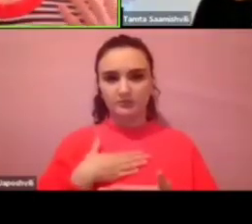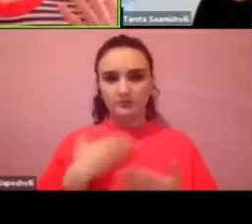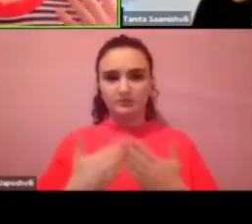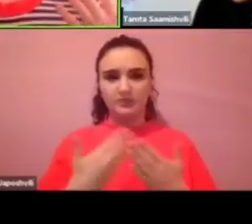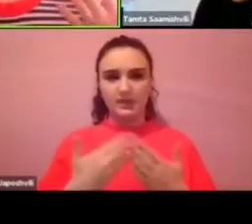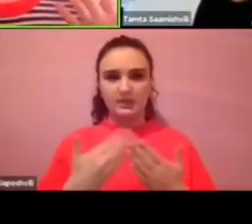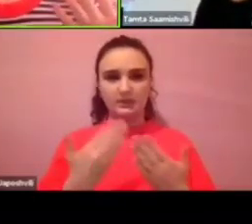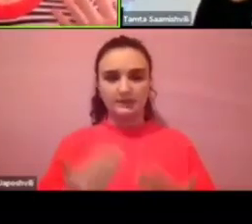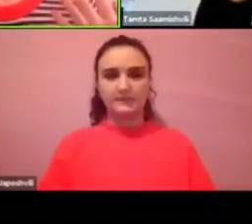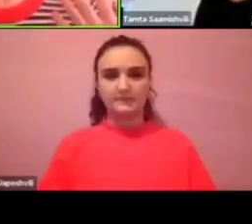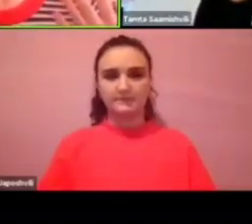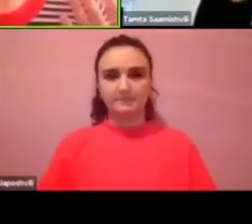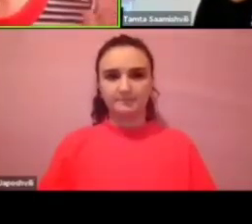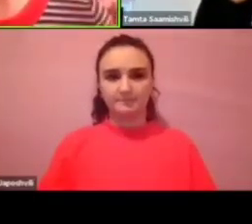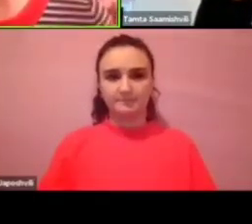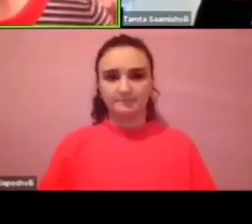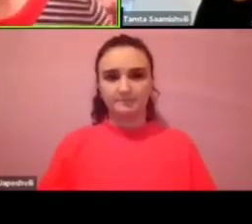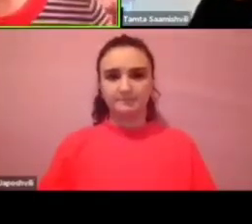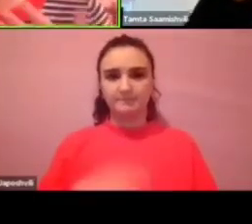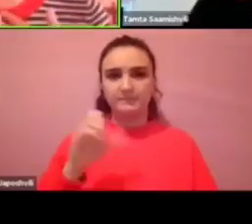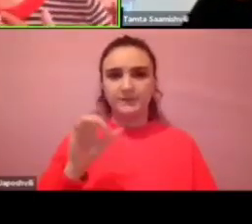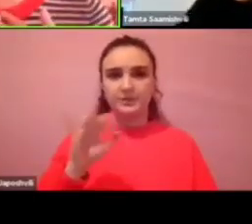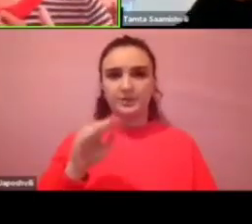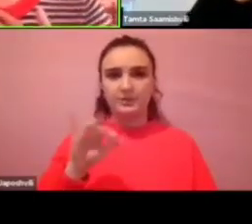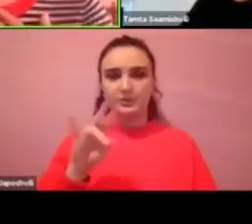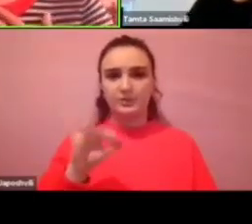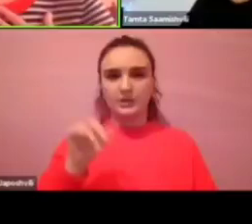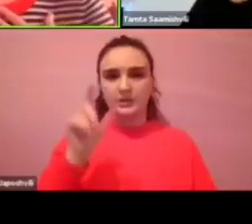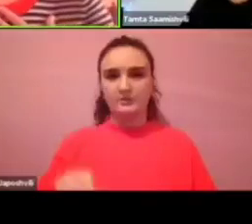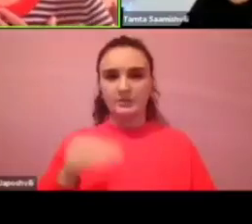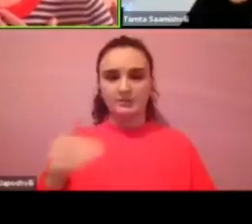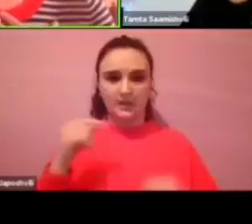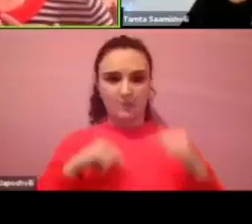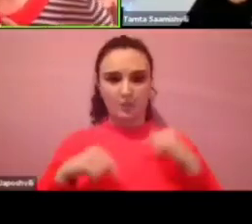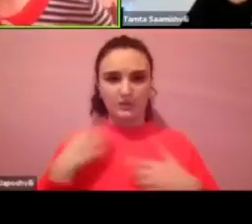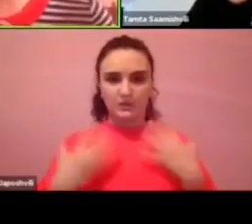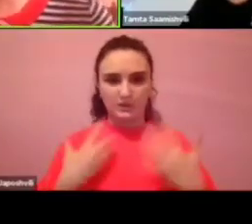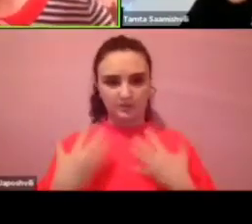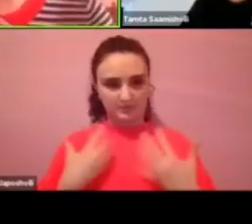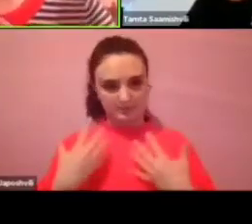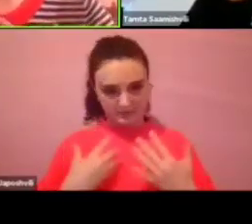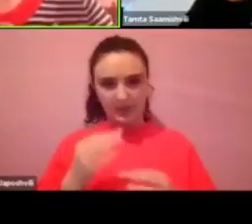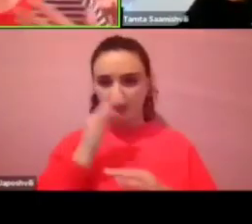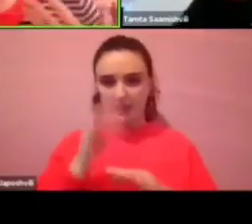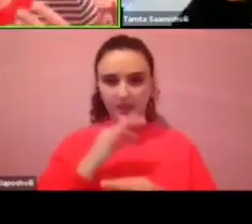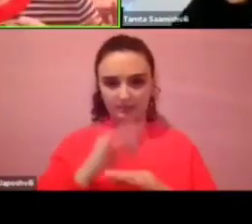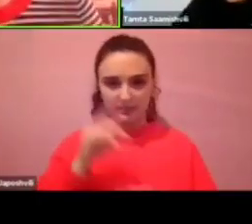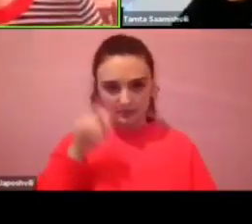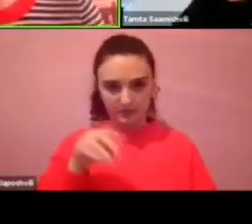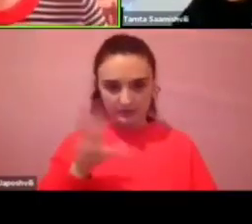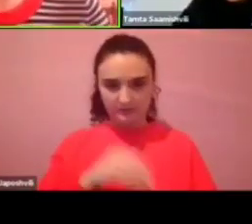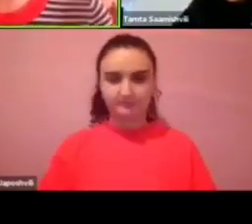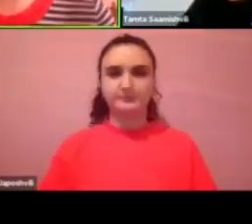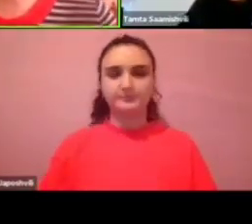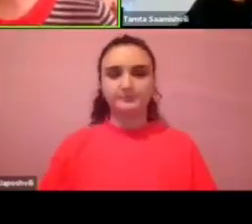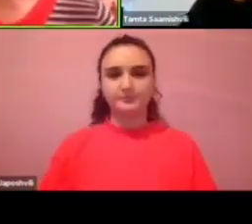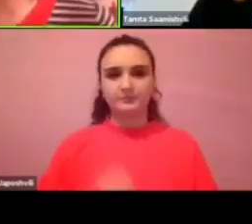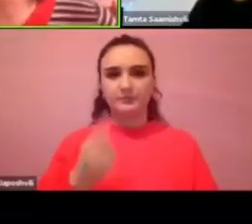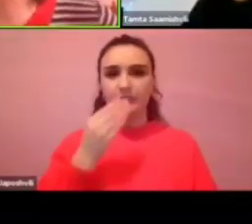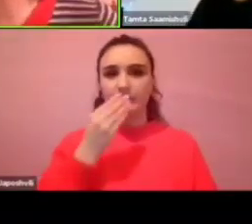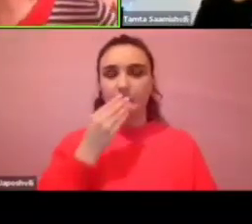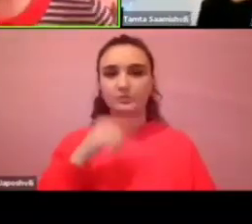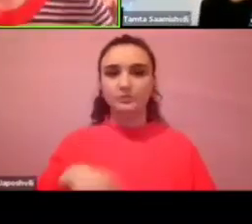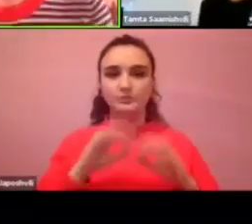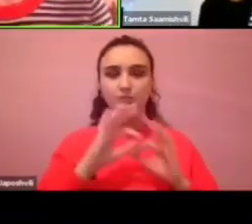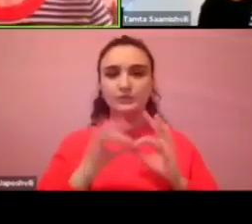მაგალითად სეროტონინი ეს ადამიანის ემოციებს განაგებს, კი იცით ალბათ, ხო? და აღმოჩნდა, რომ საჭმლის